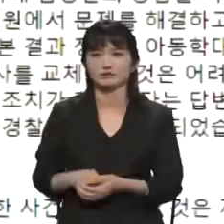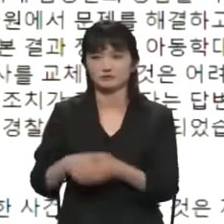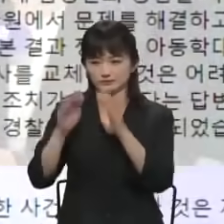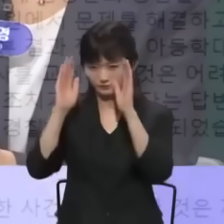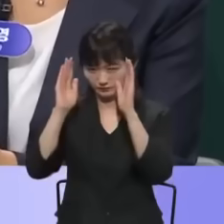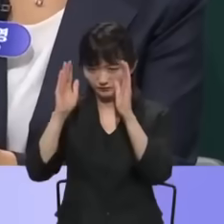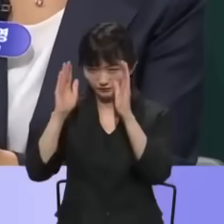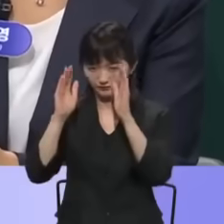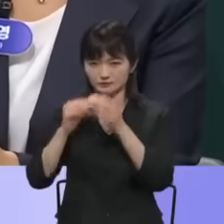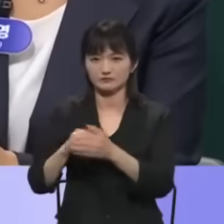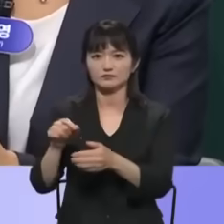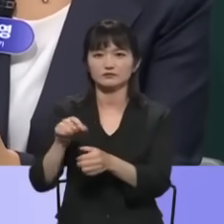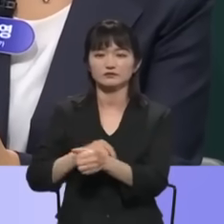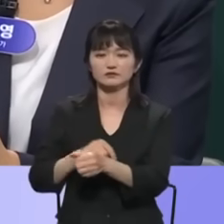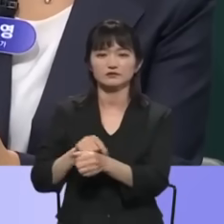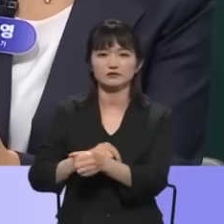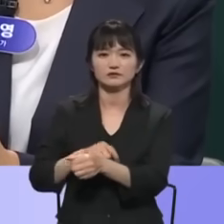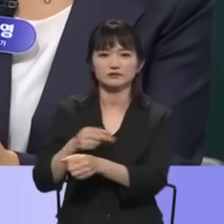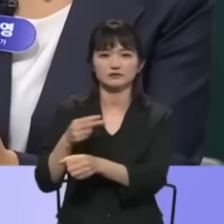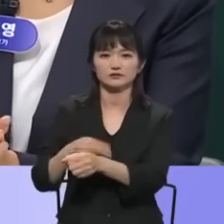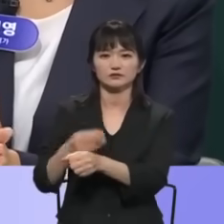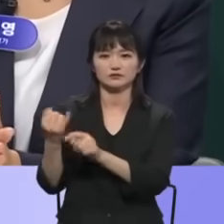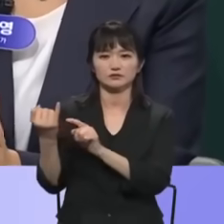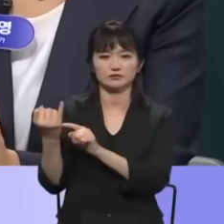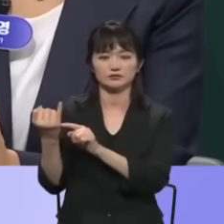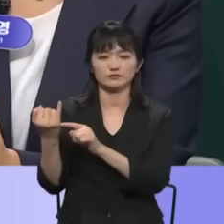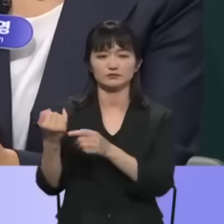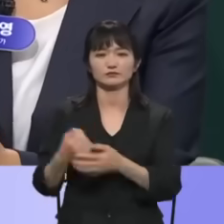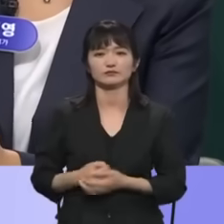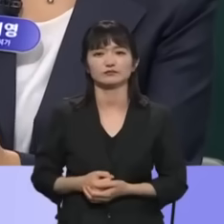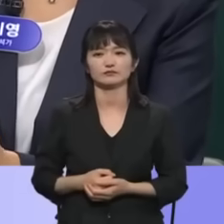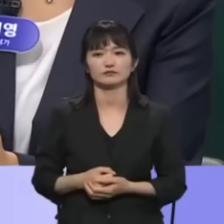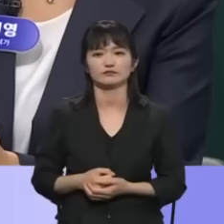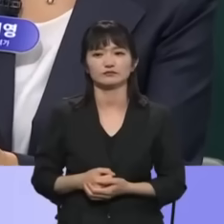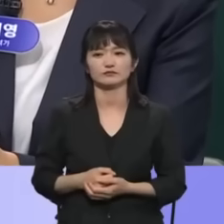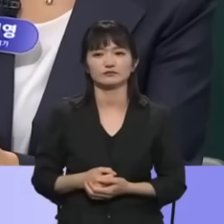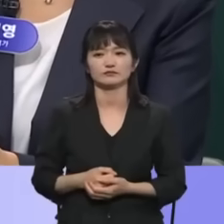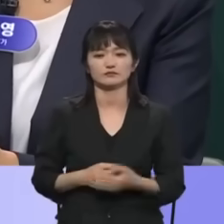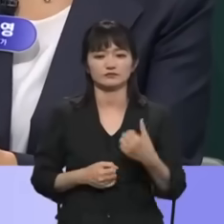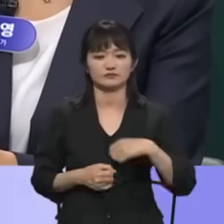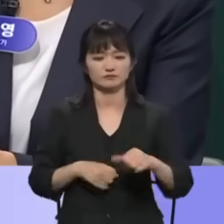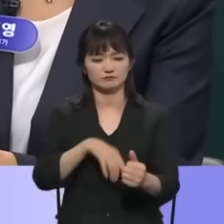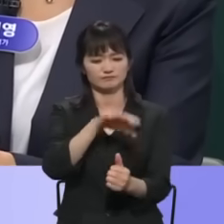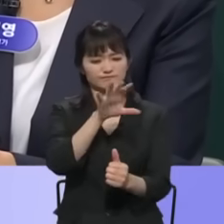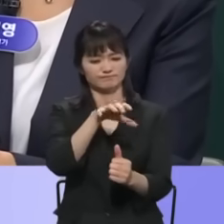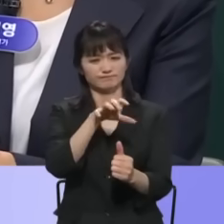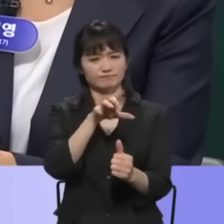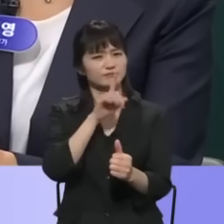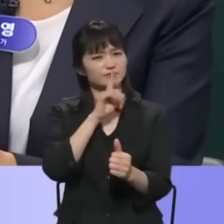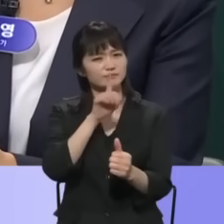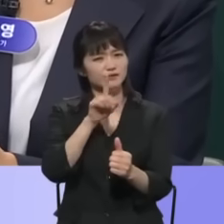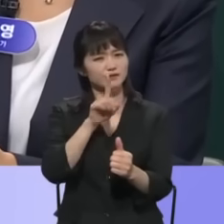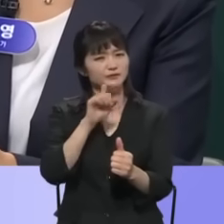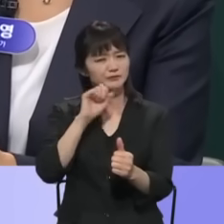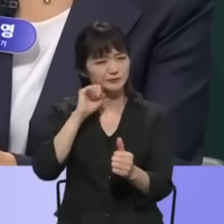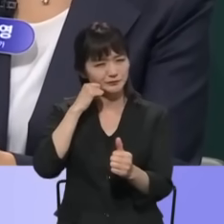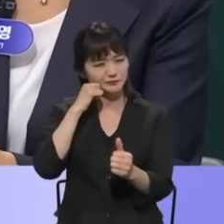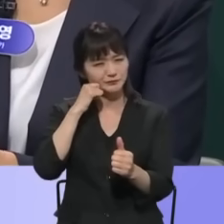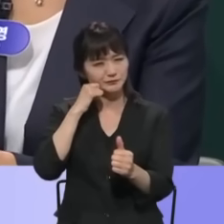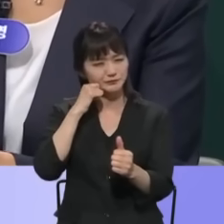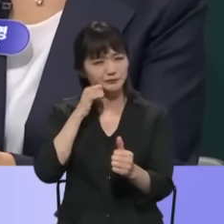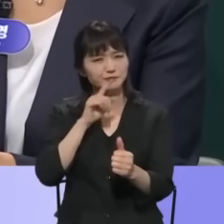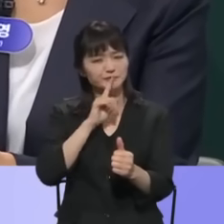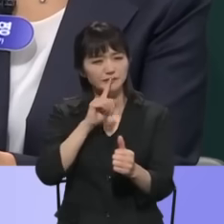도중에 특수교사로부터 부적절한 단순히 훈육으로 보기에는 어려운 있었다라고 판단해서